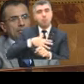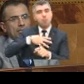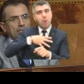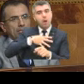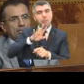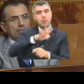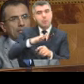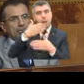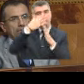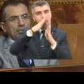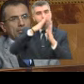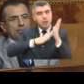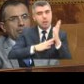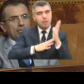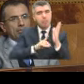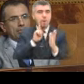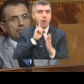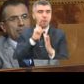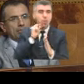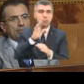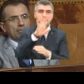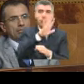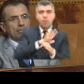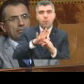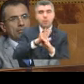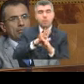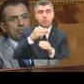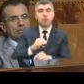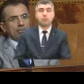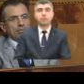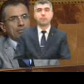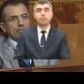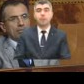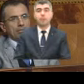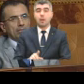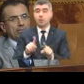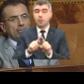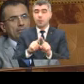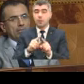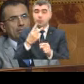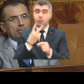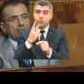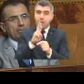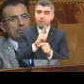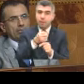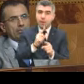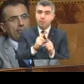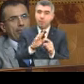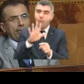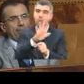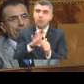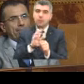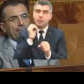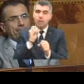الصعيد الوطني، المحاميات والمحامون على الصعيد الوطني. سيد الوزير، ألا ترون بأنه ضرب سافر لمقتضيات